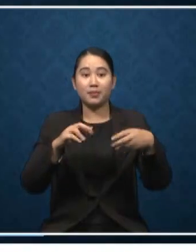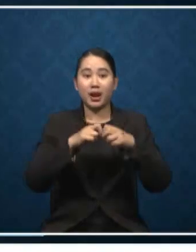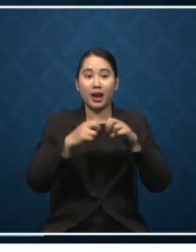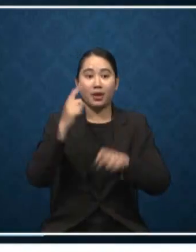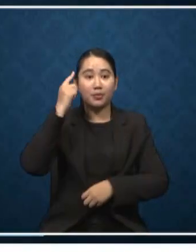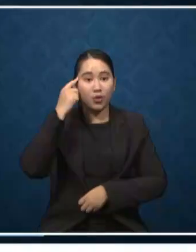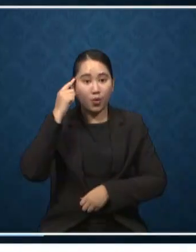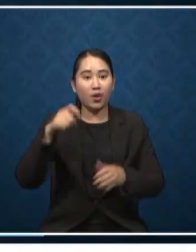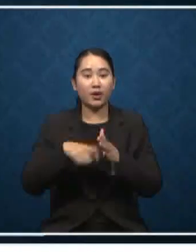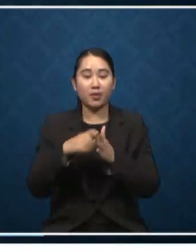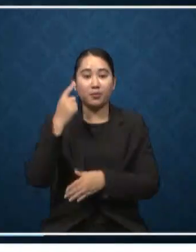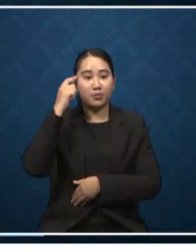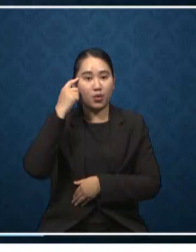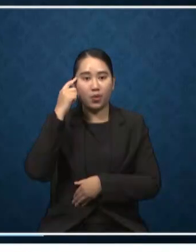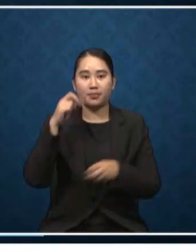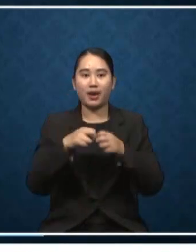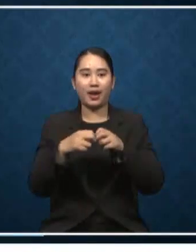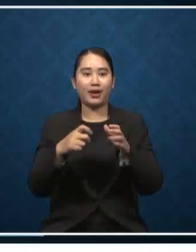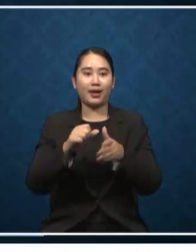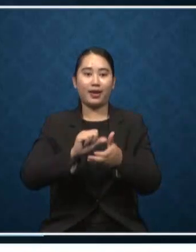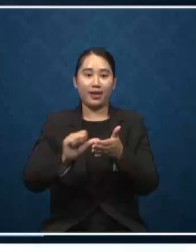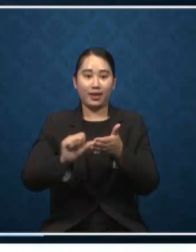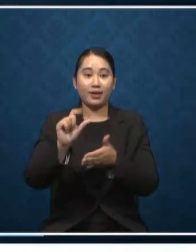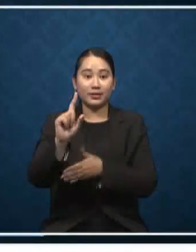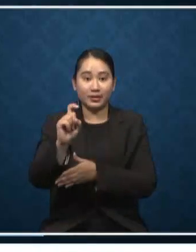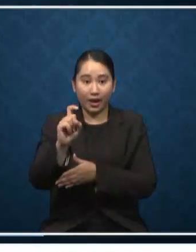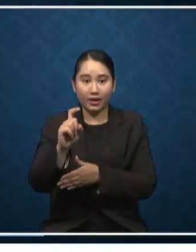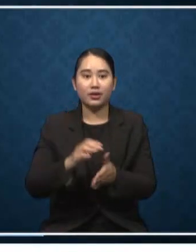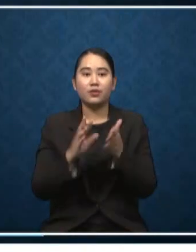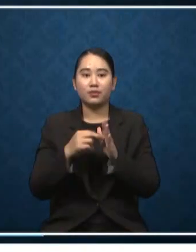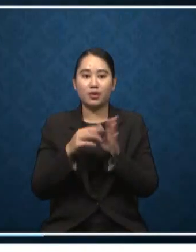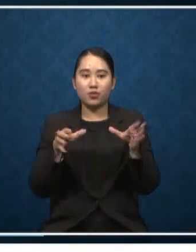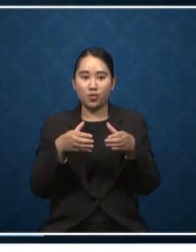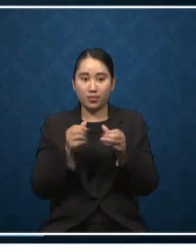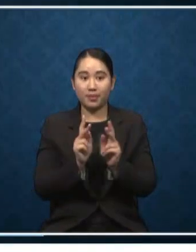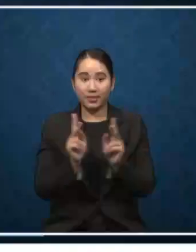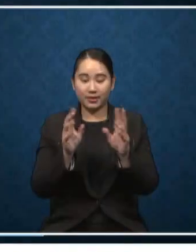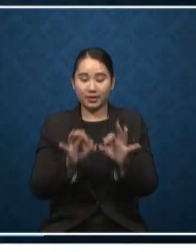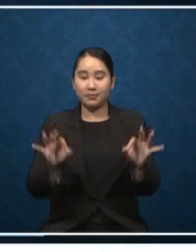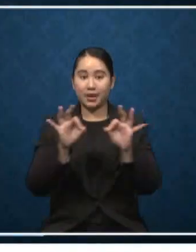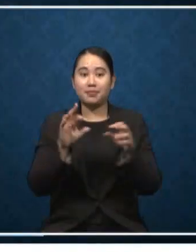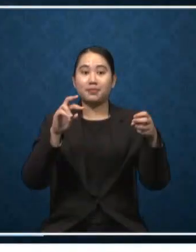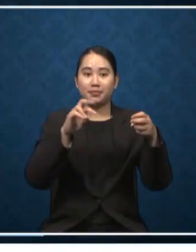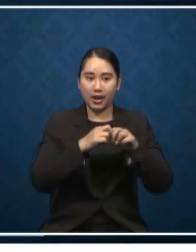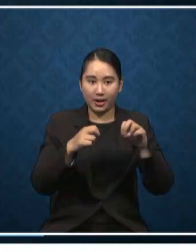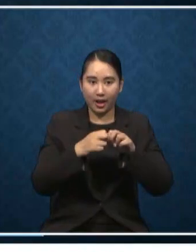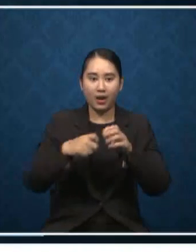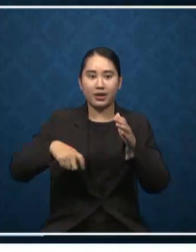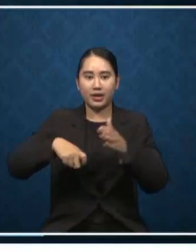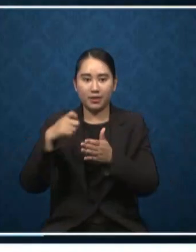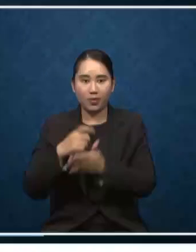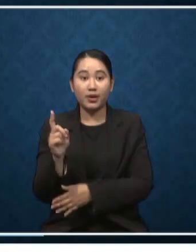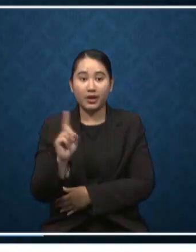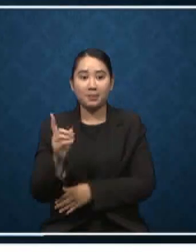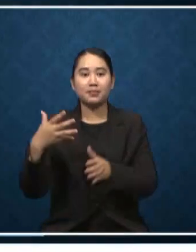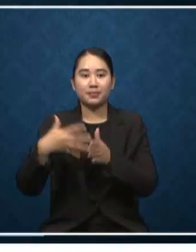ไม่รู้สาเหตุมัก็คงจะแ้ไม่ได้นะครัเพฉั้กรรมธิการก็เน้นเรื่องของปัญหากัสาเหตุให้ชิจัออกมา